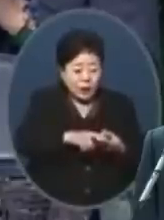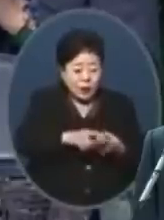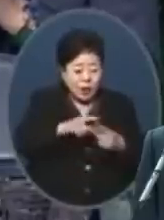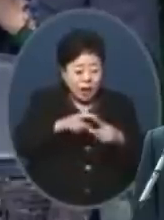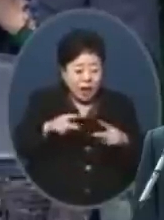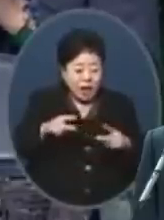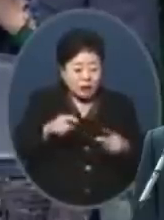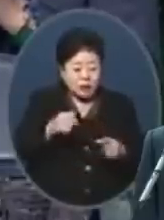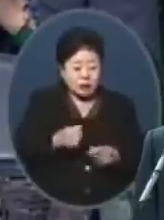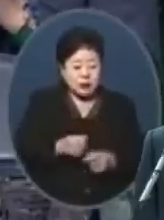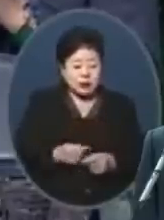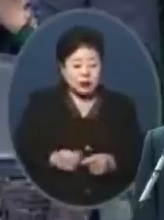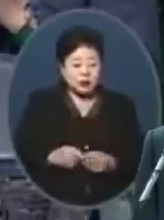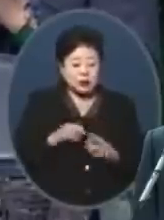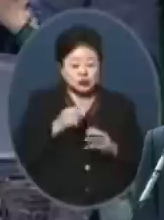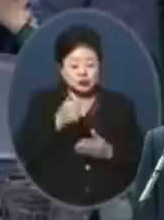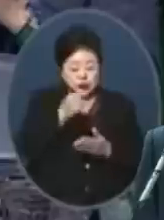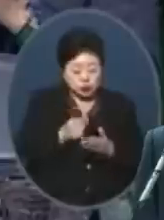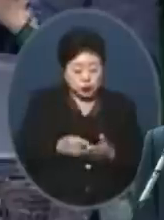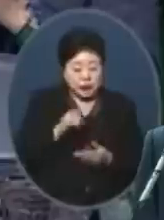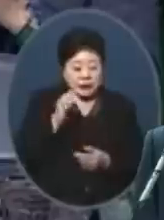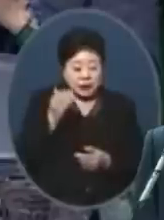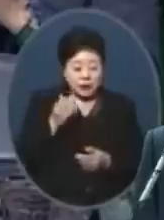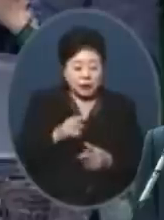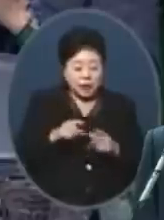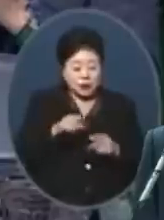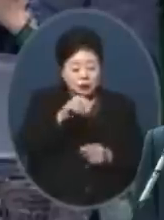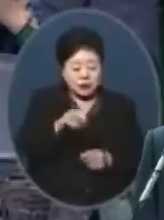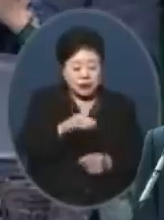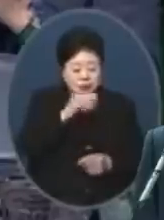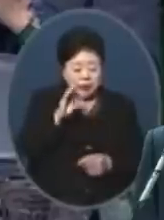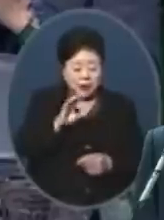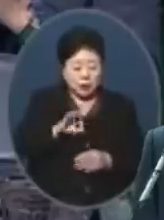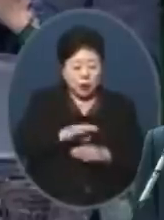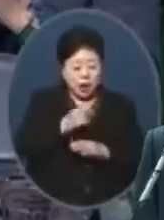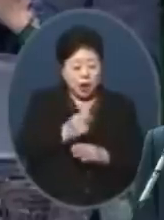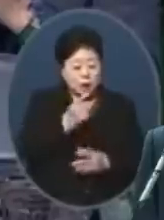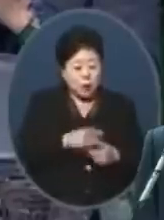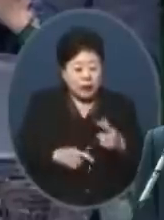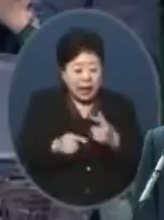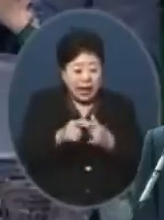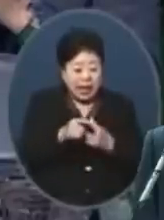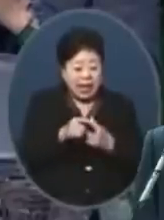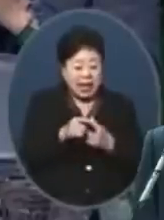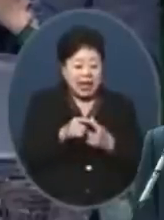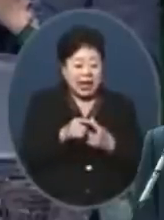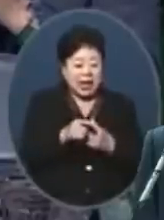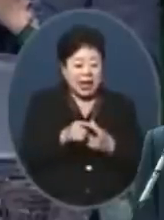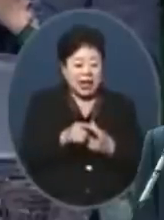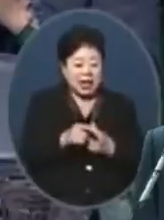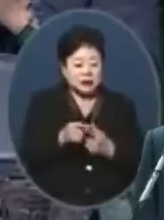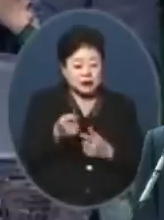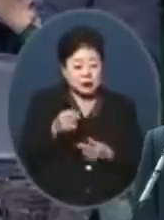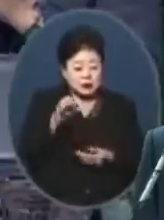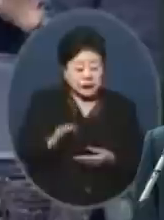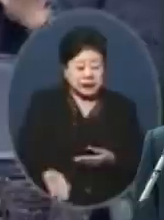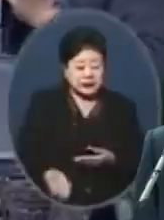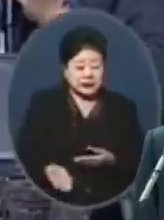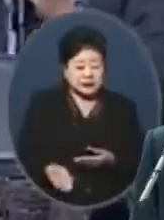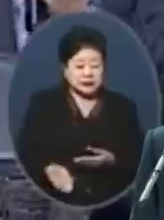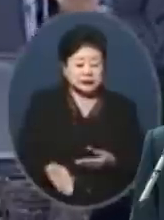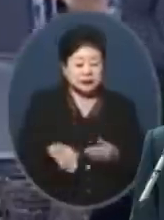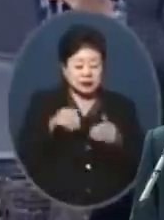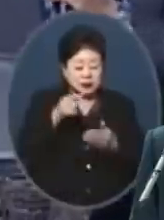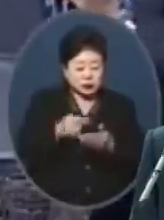애굽의 국무총리가 되고 애굽에서 바로 왕보다 조금 낮은